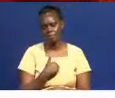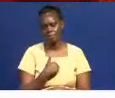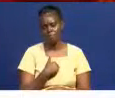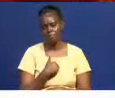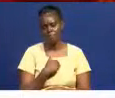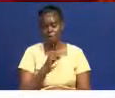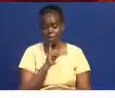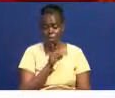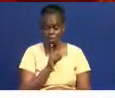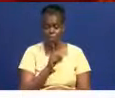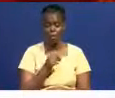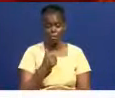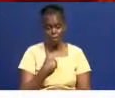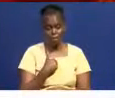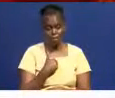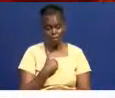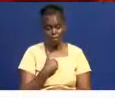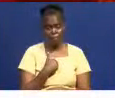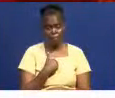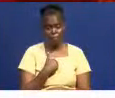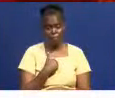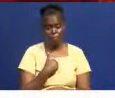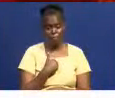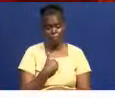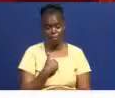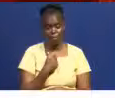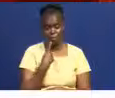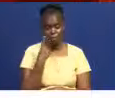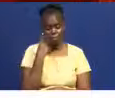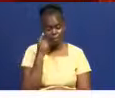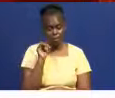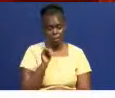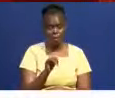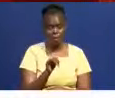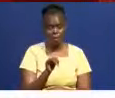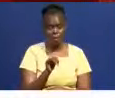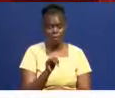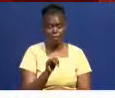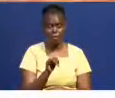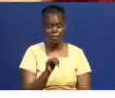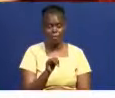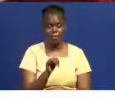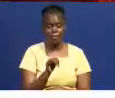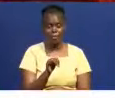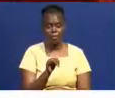Tuwe na nidhamu kwa sababu Bwana Spika, tunaona ya kwamba hivi